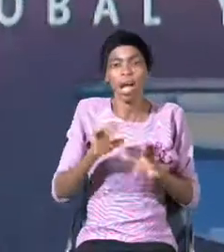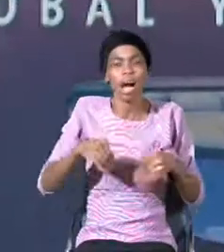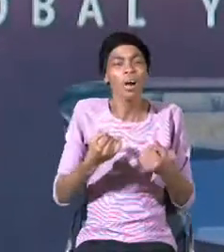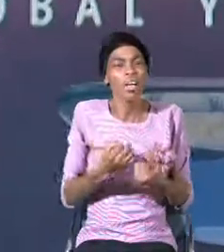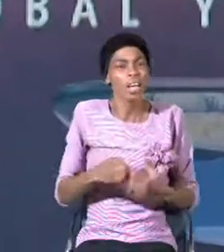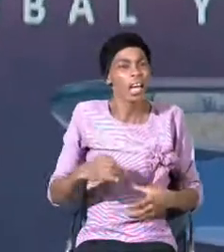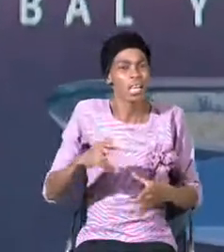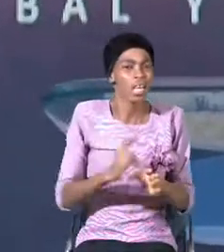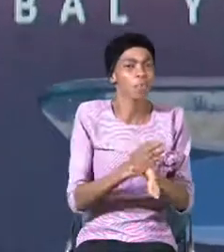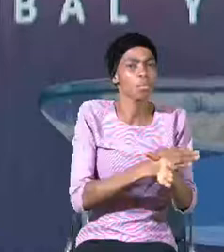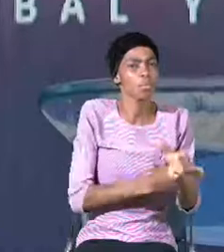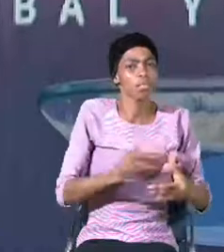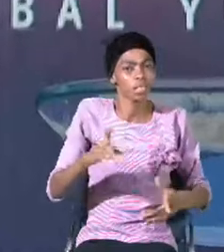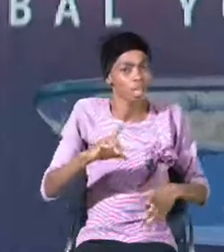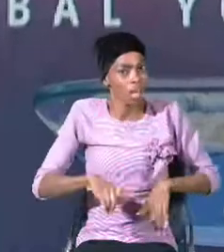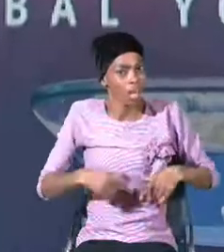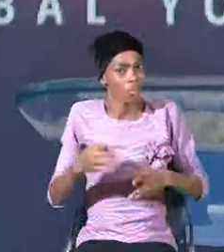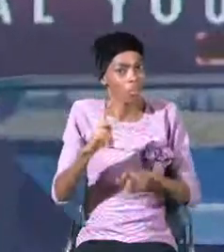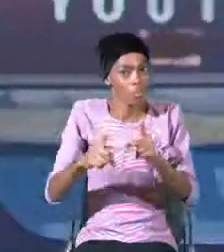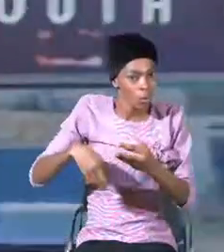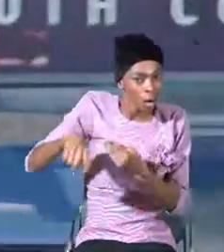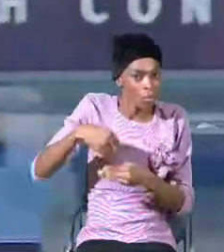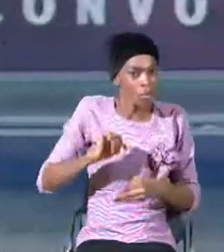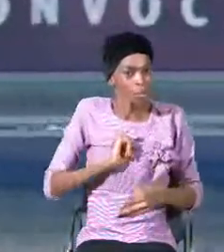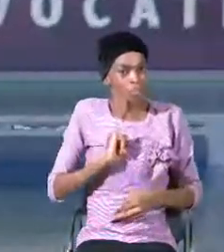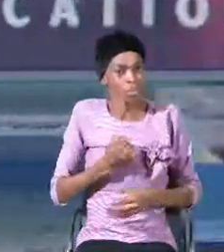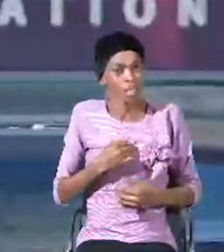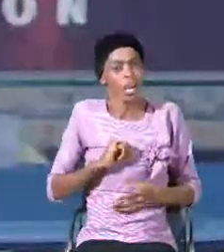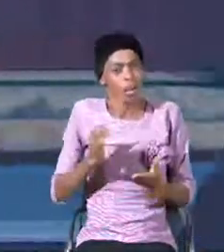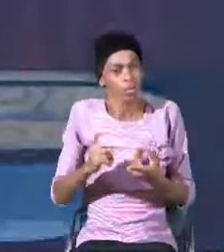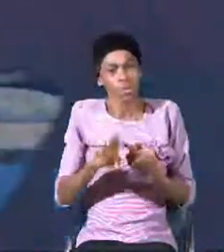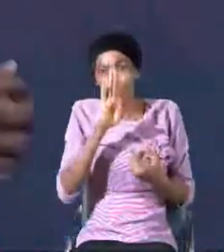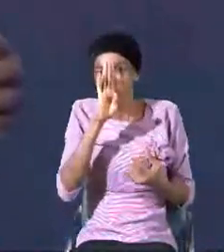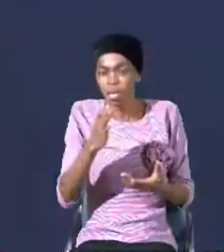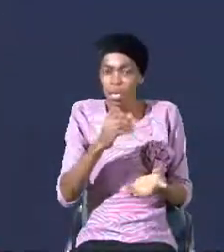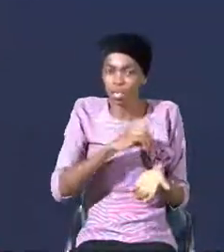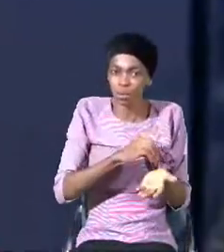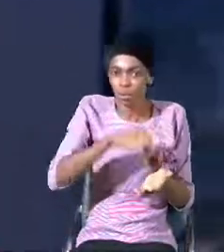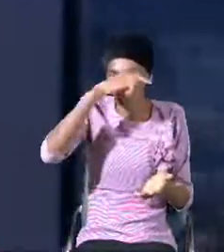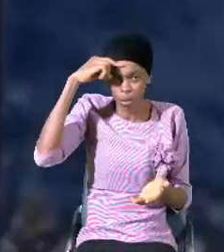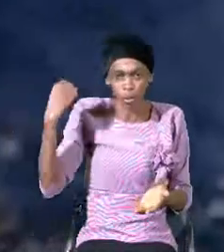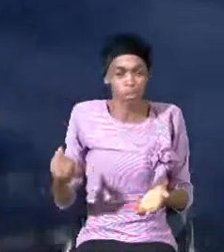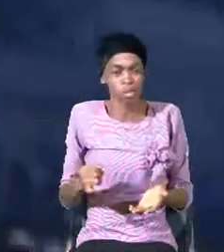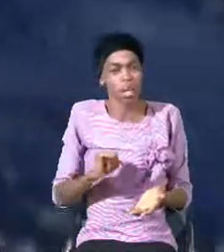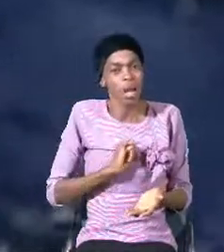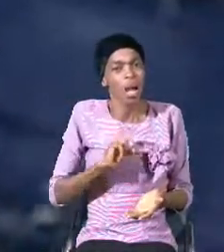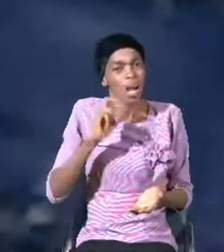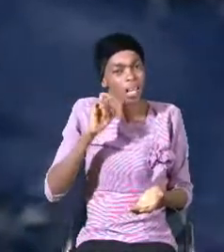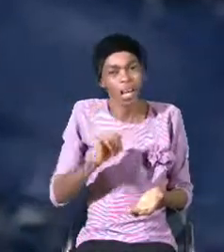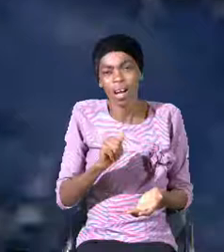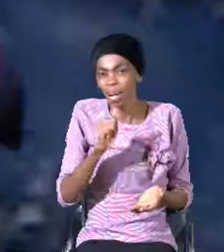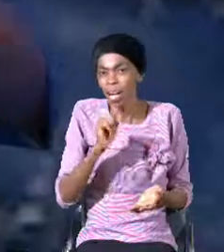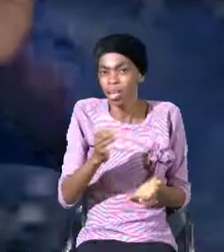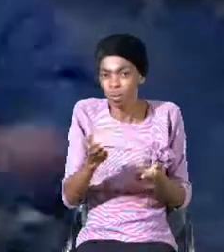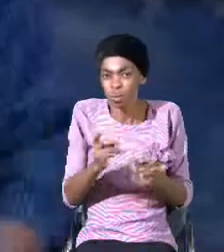les conditions de vie des gens autour de moi? Je veux être un docteur parce que je suis